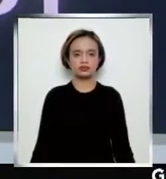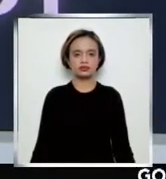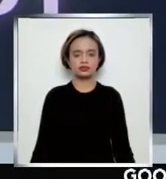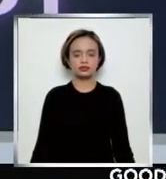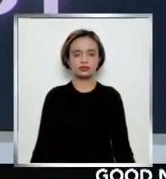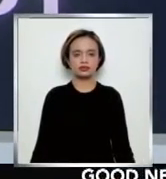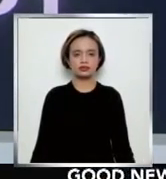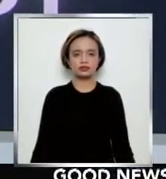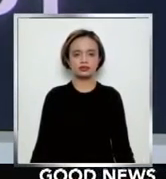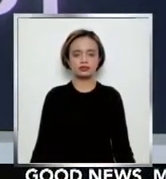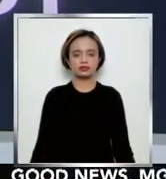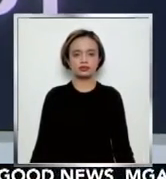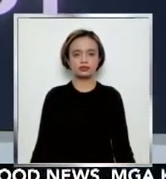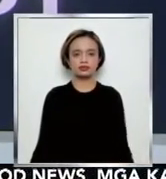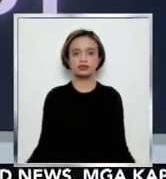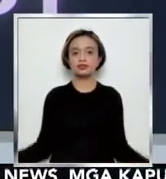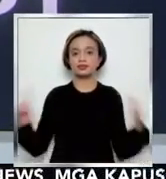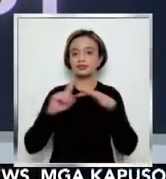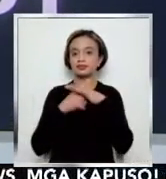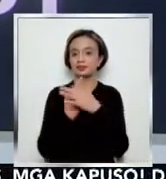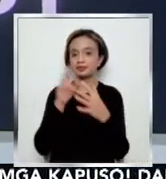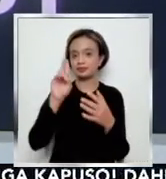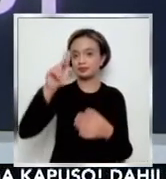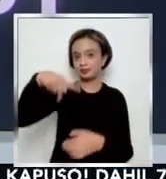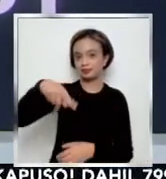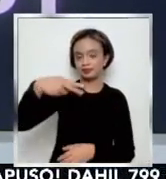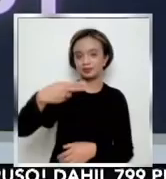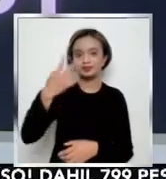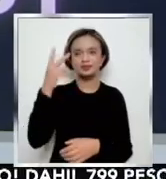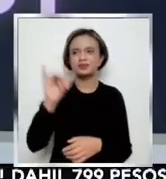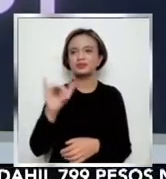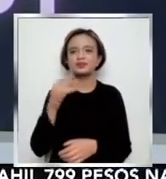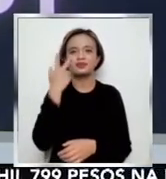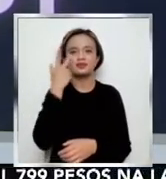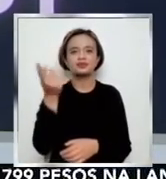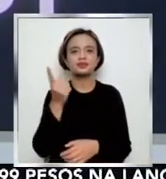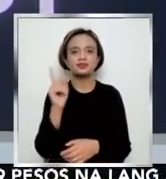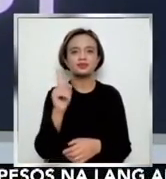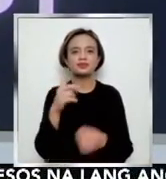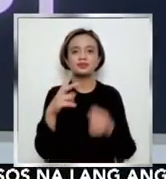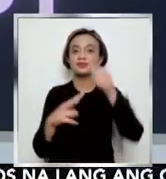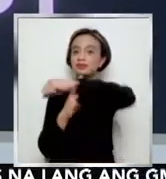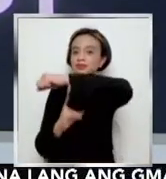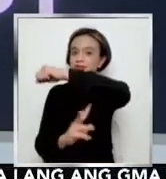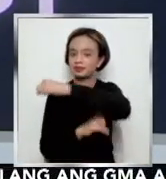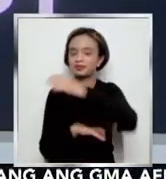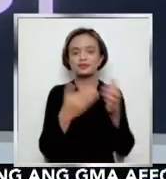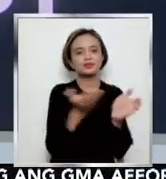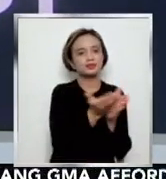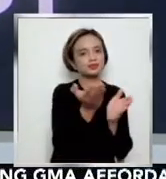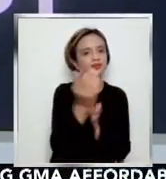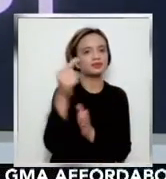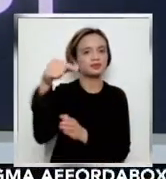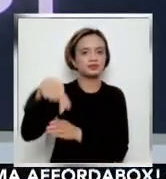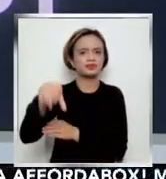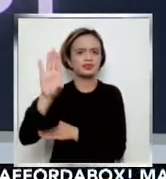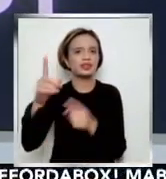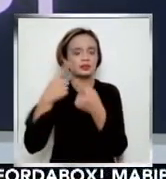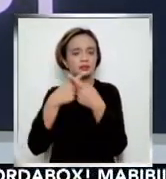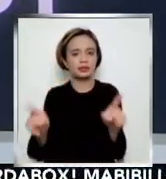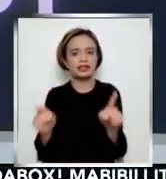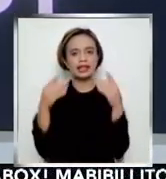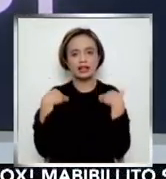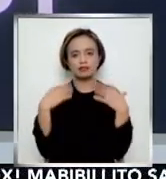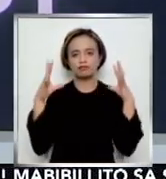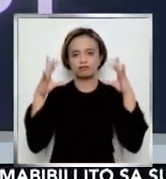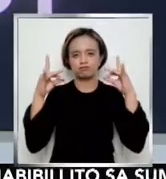Tapang Startup PH ang isang tulay ngayon sa pagitan ng Pasig at Quezon City. Pero kumukuti-kutitap sa saliw